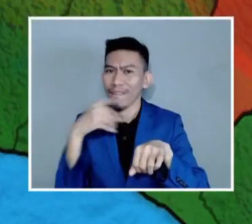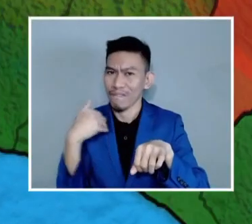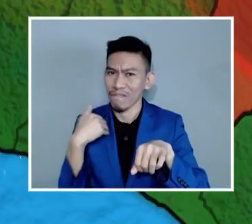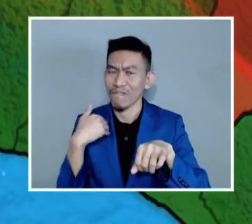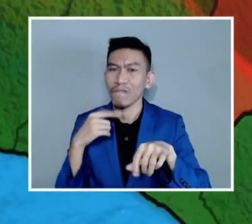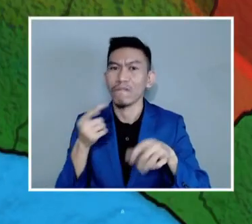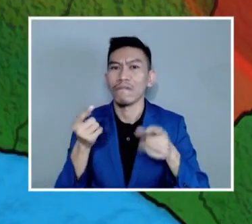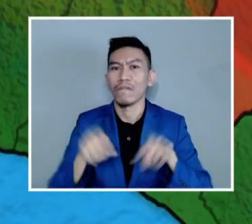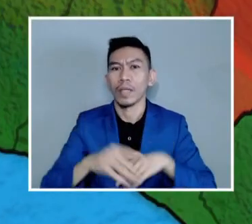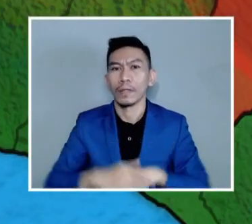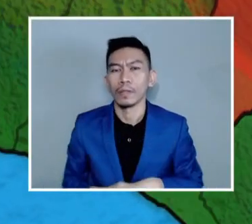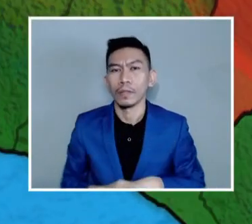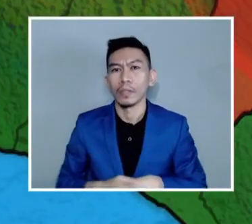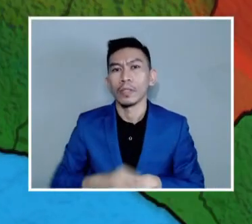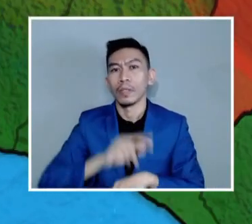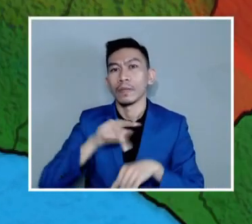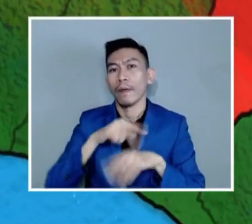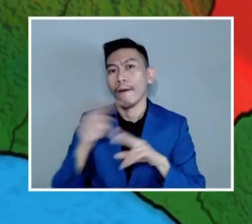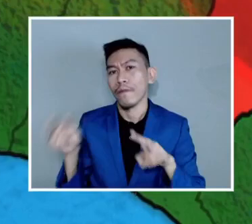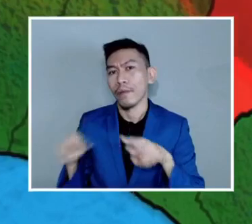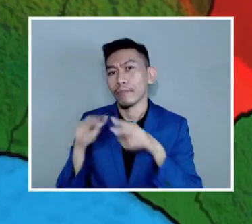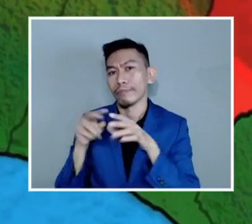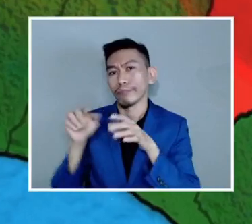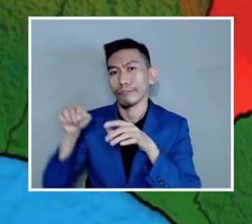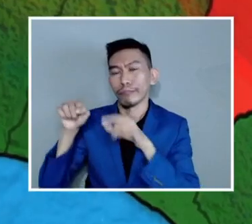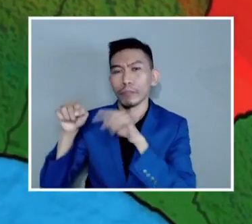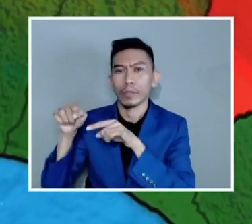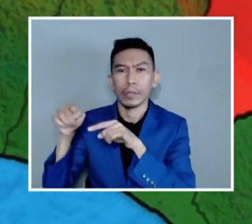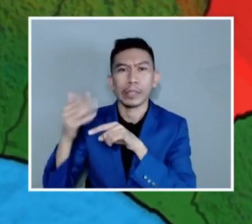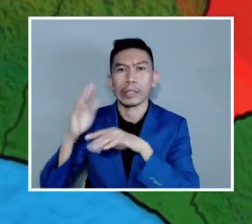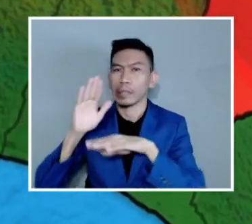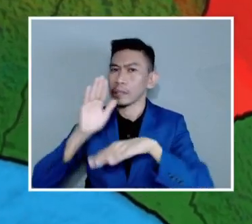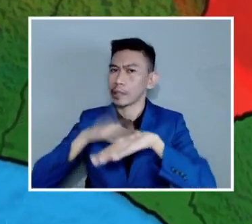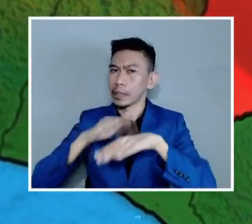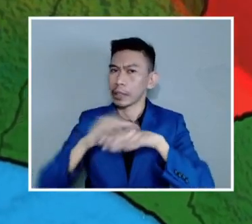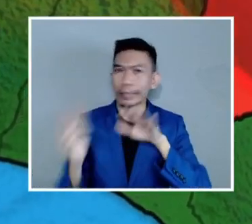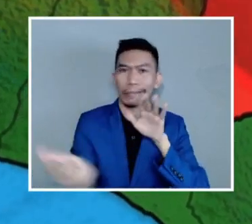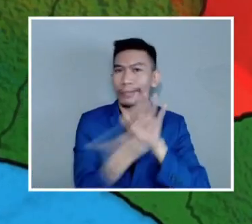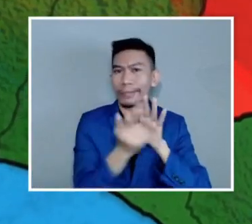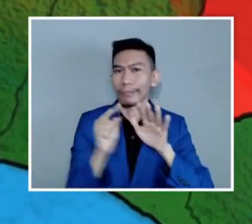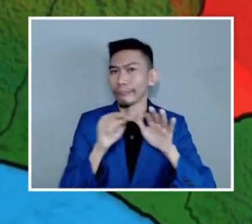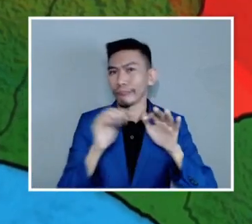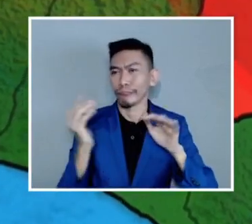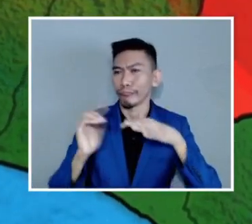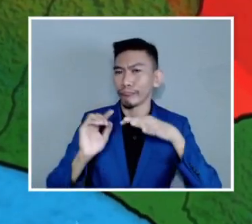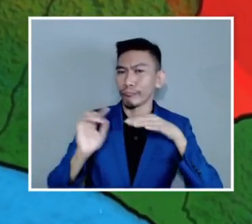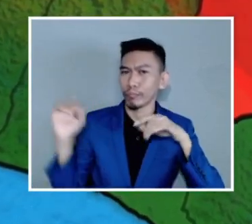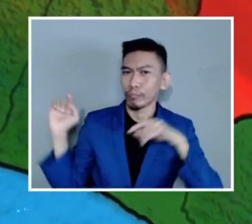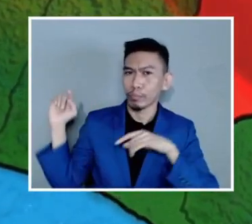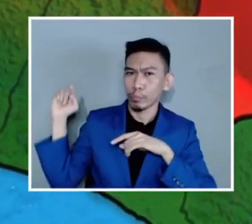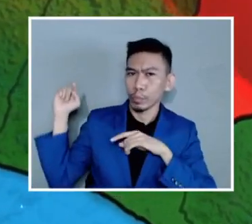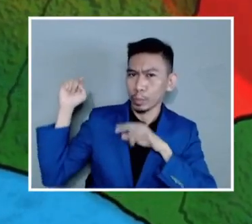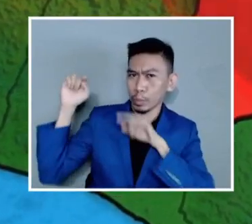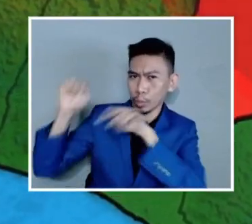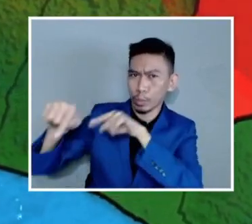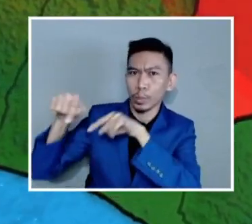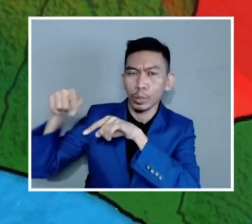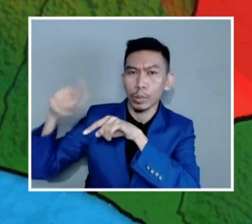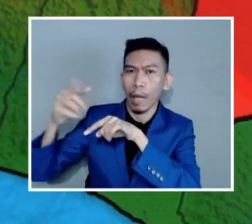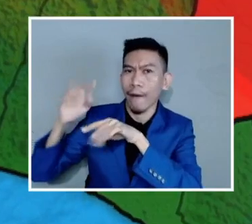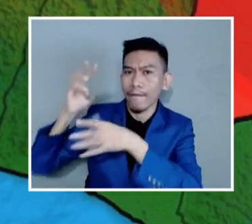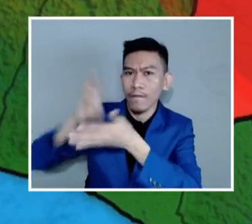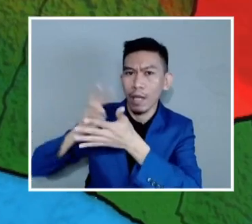Pilalalahanan ng FIVOX na bawal pumasok sa Taal Volcano Island pati na rin sa mga high-risk na barangay ng Agoncillo at Laurel dahil sa panganib